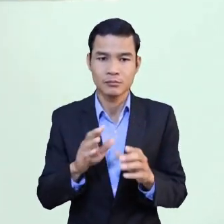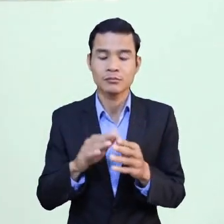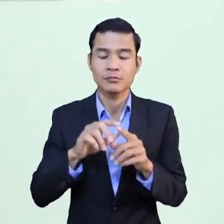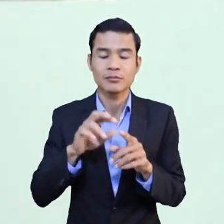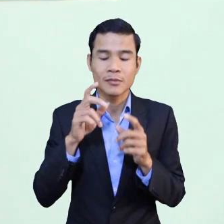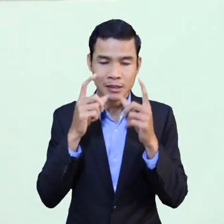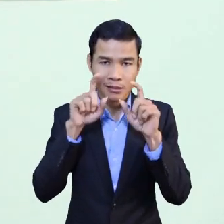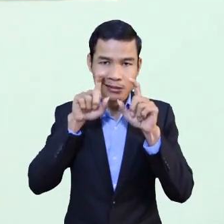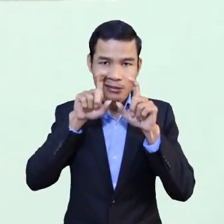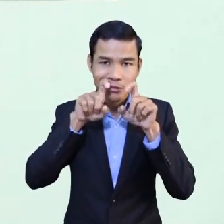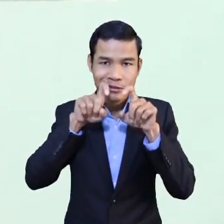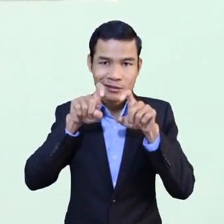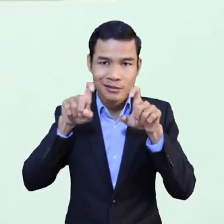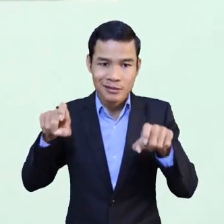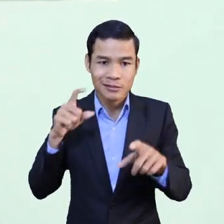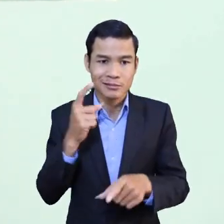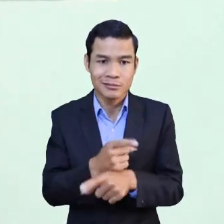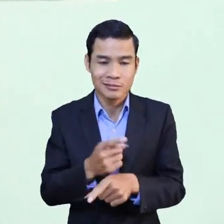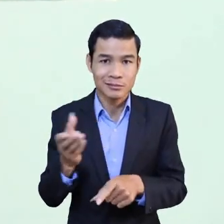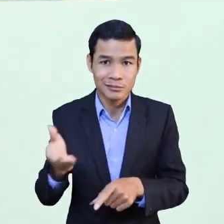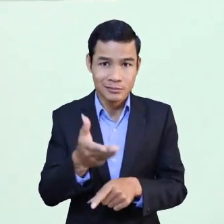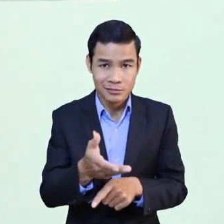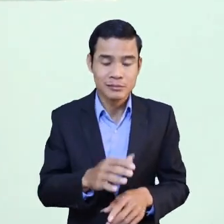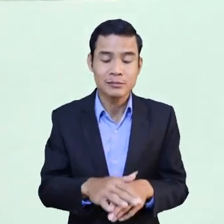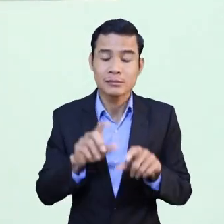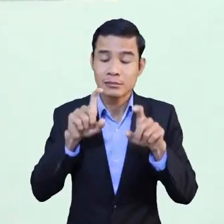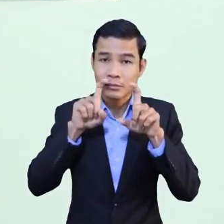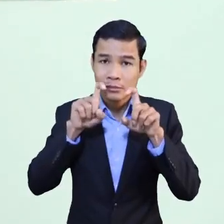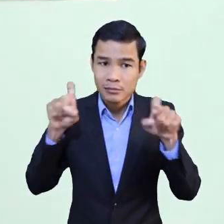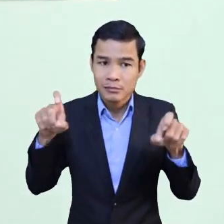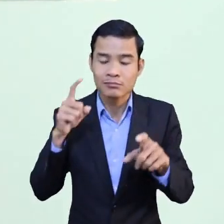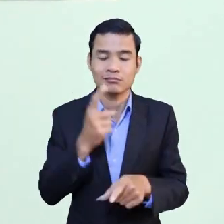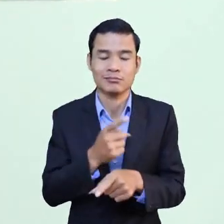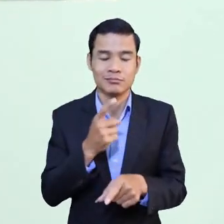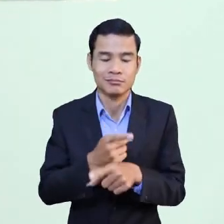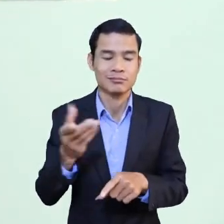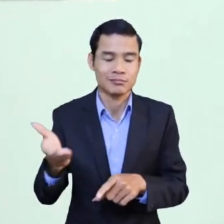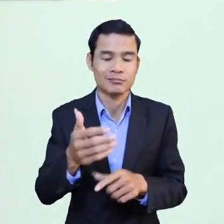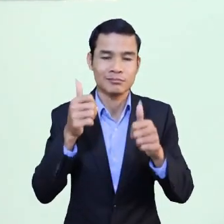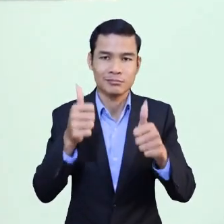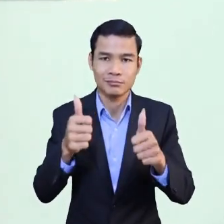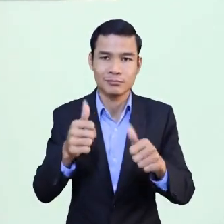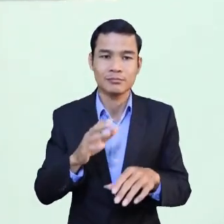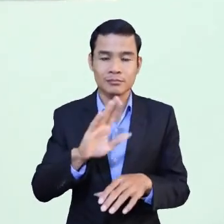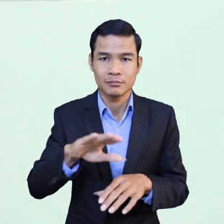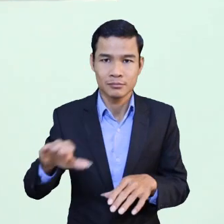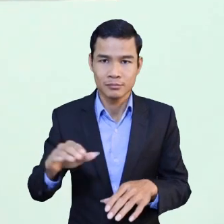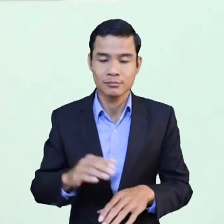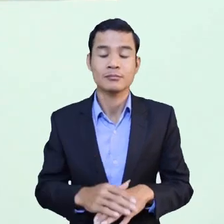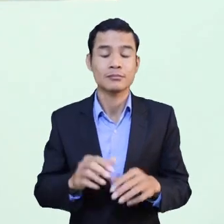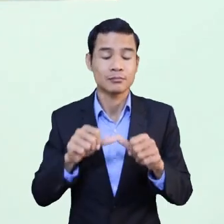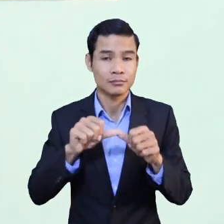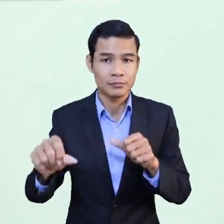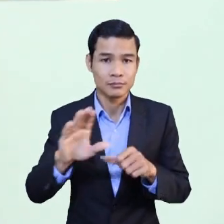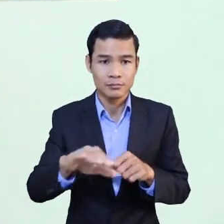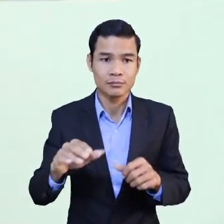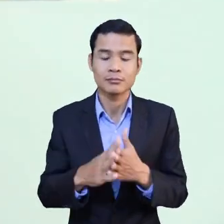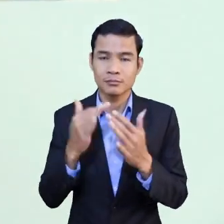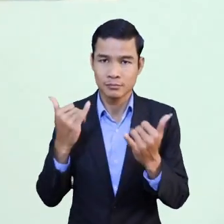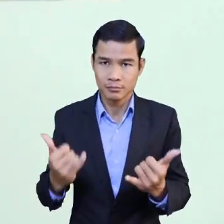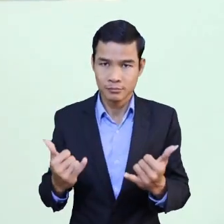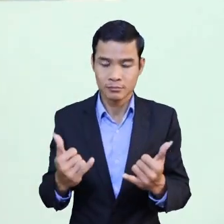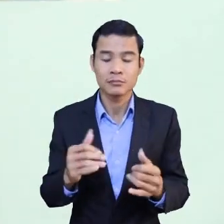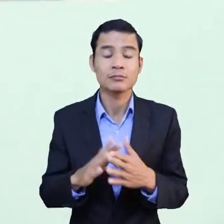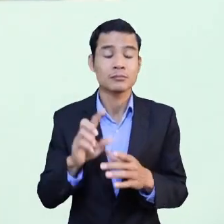ឌីត្រឹមត្រូវទេកូនចាត្រឹមត្រូវពូកែមែនតើកូនកូនរបស់អ្នកគ្រូចាឥឡូវនេះស